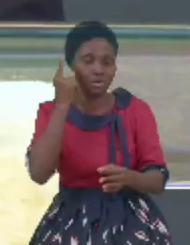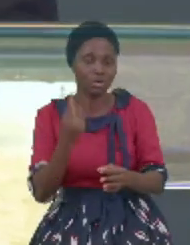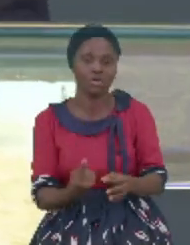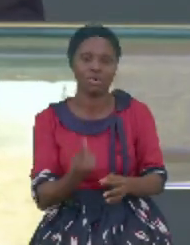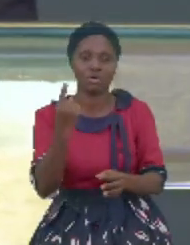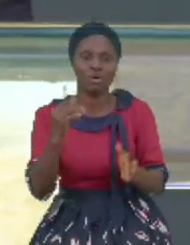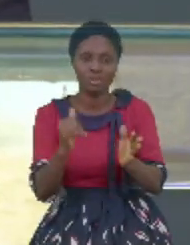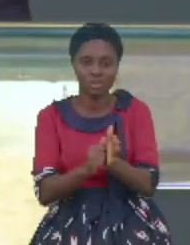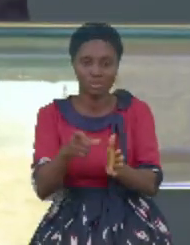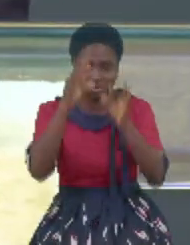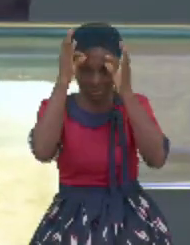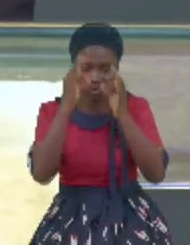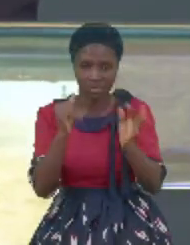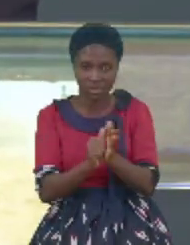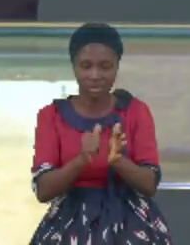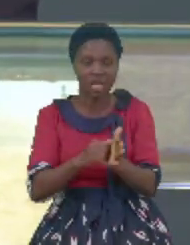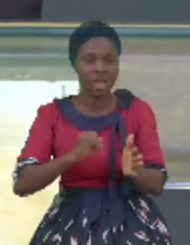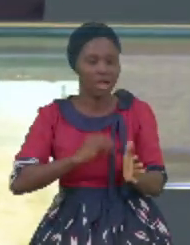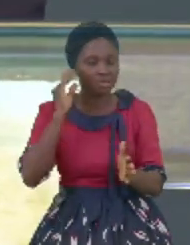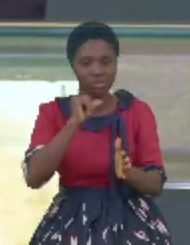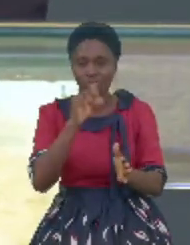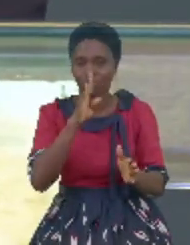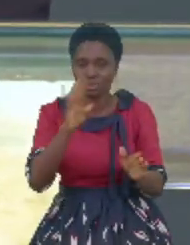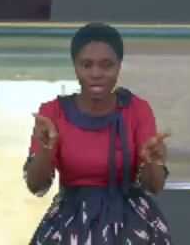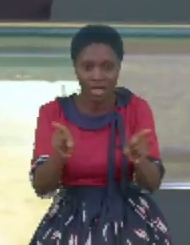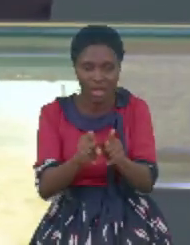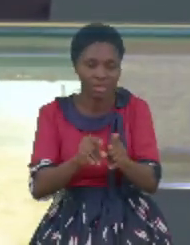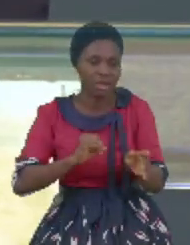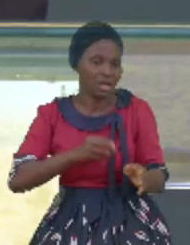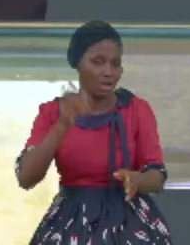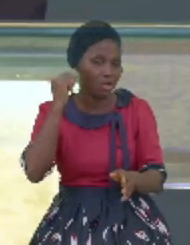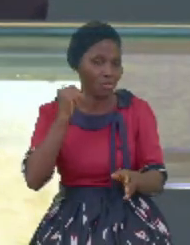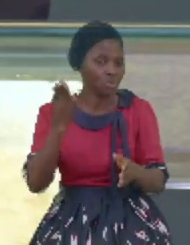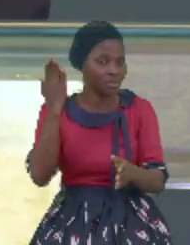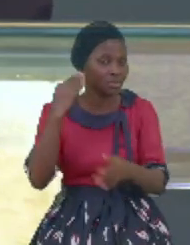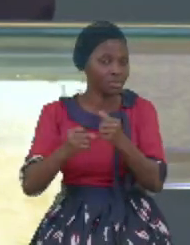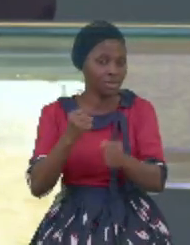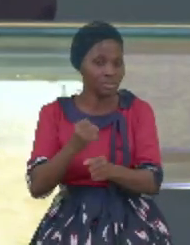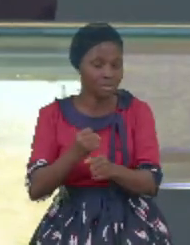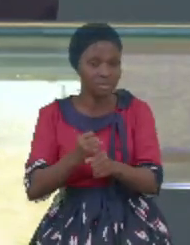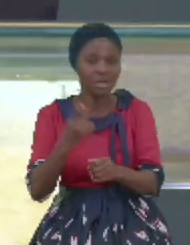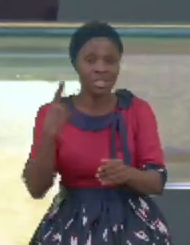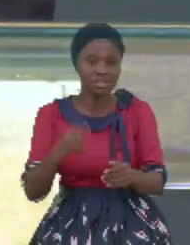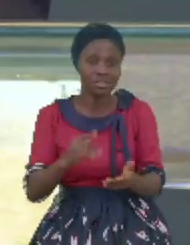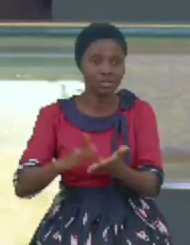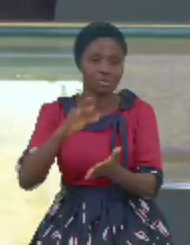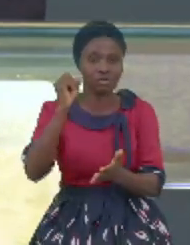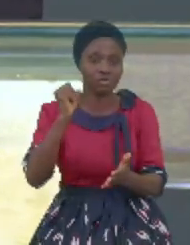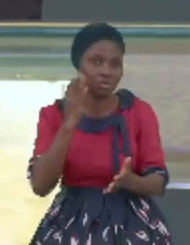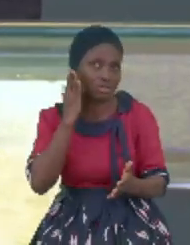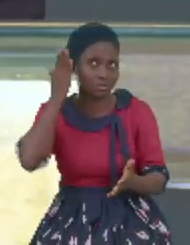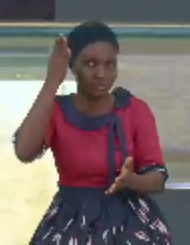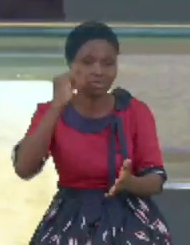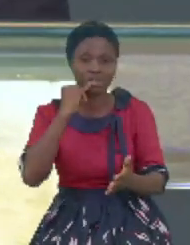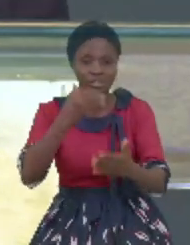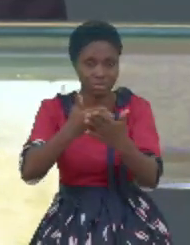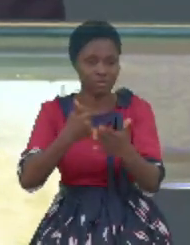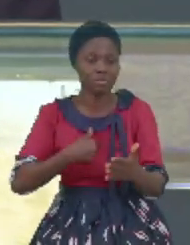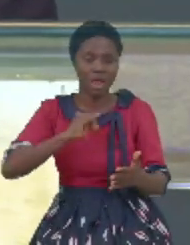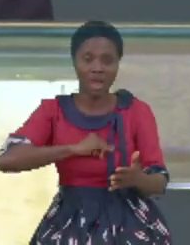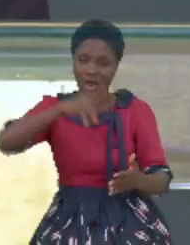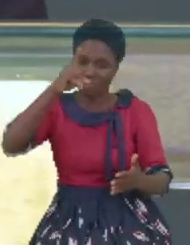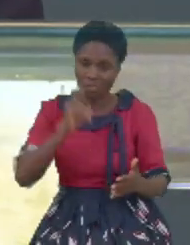Je ne serai pas comme j'ai été l'année passée. Et il y a un futur glorieux, un futur merveilleux est devant moi. Donc je